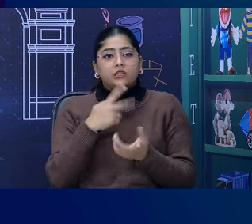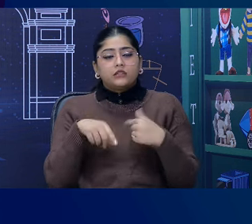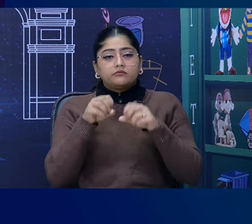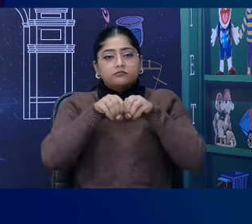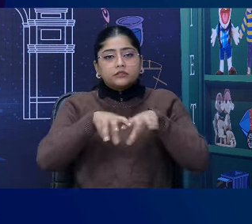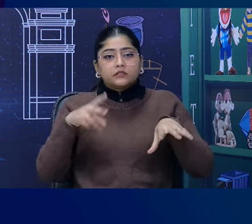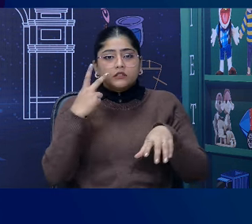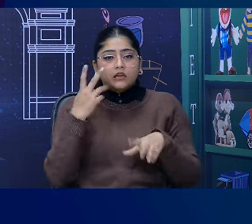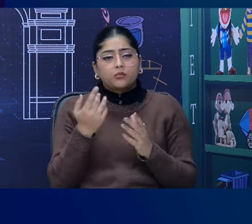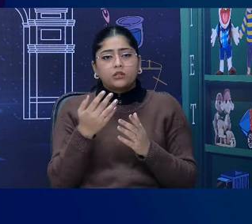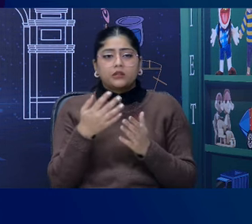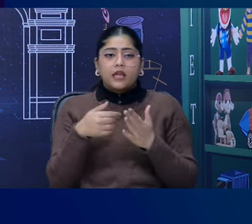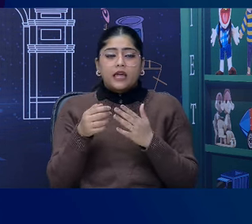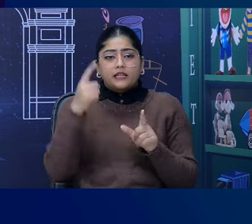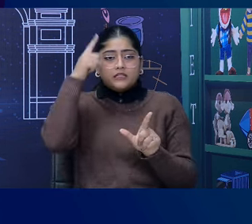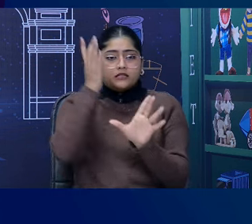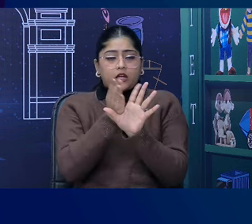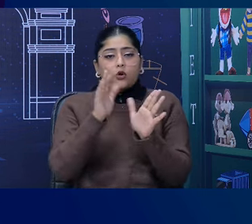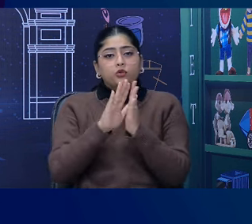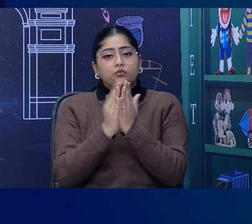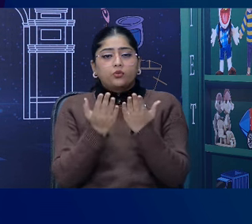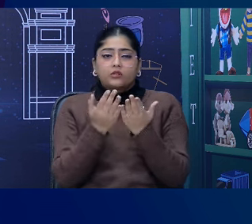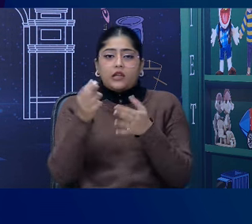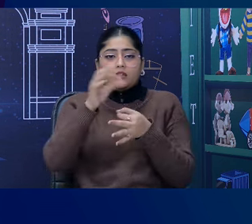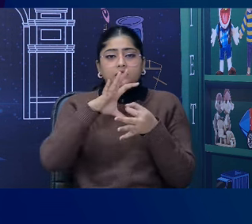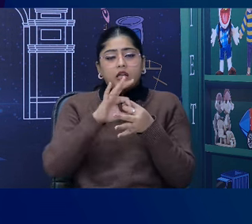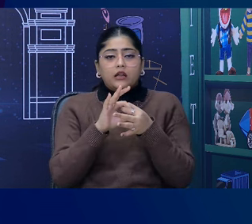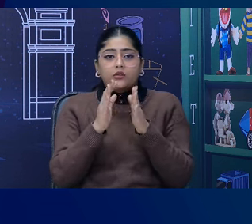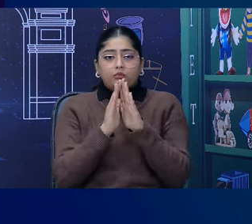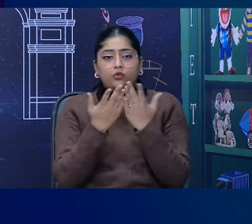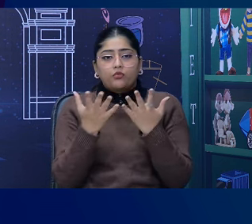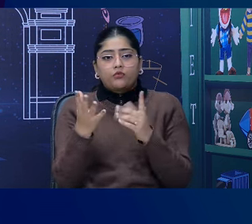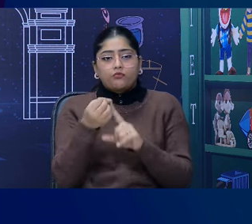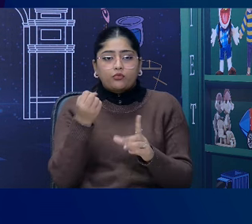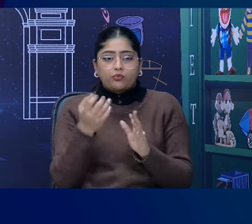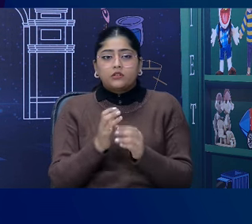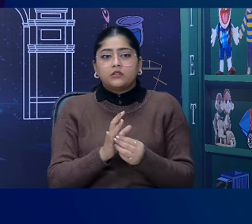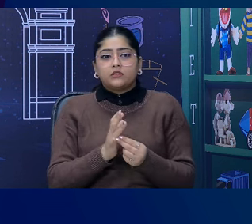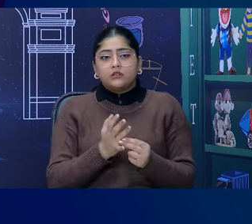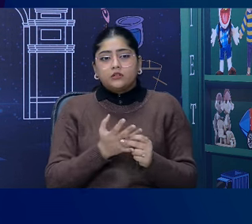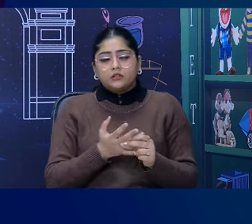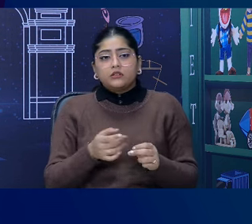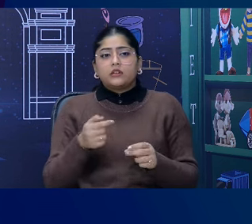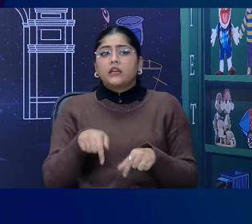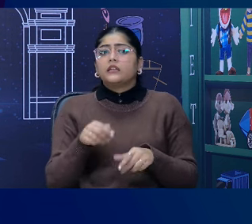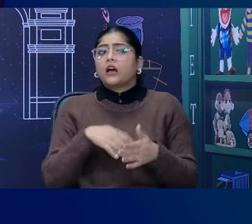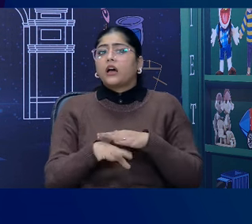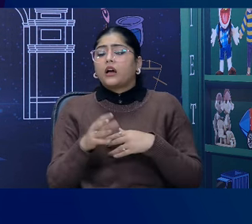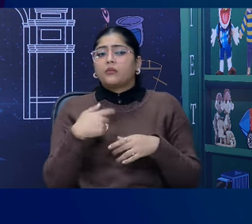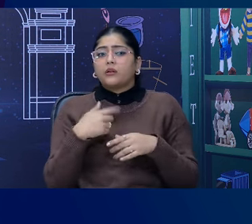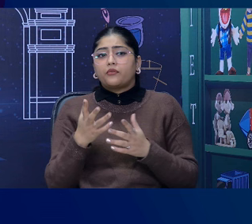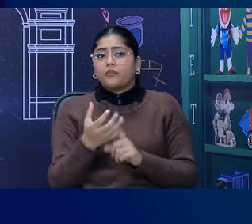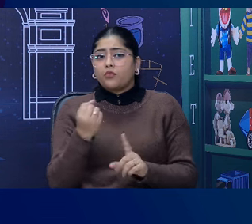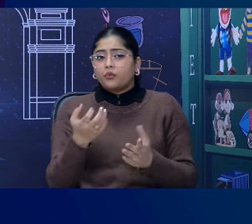स्ट्रेस की बात करते हैं उसमें क्या-क्या है क्या उसके टाइप्स हैं क्या उसके डायमेंशन है उसका आपकी बॉडी पर क्या इफेक्ट पड़ता है